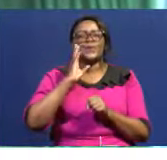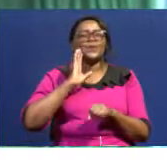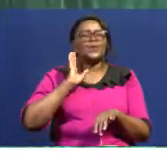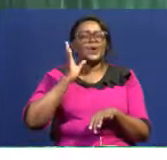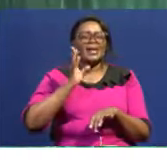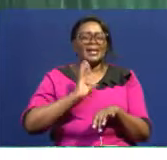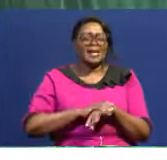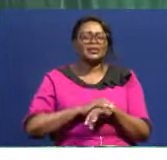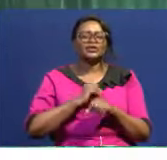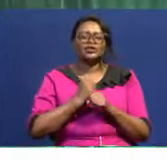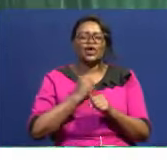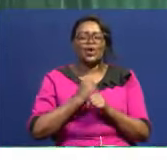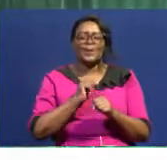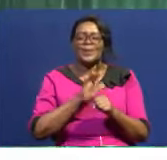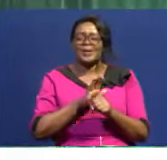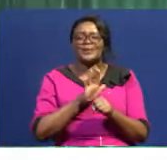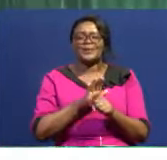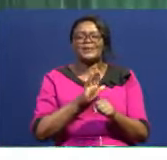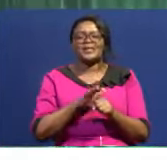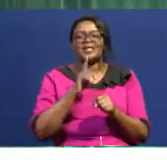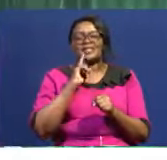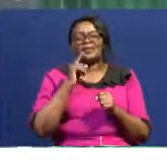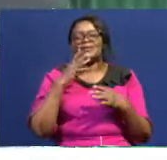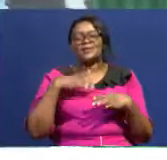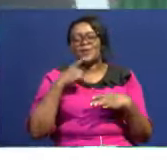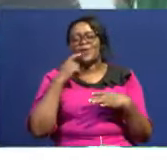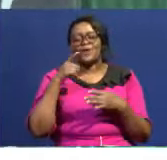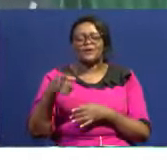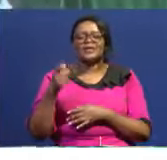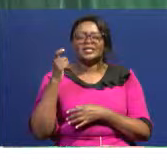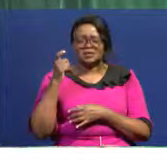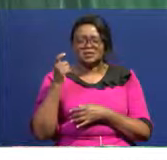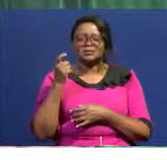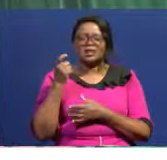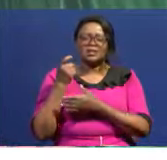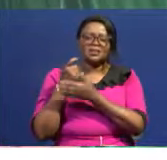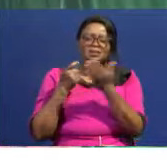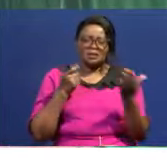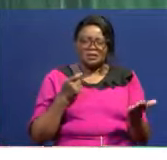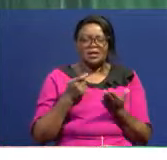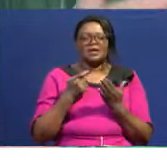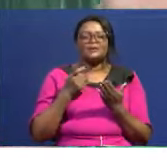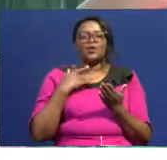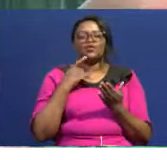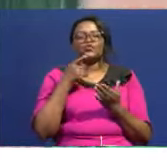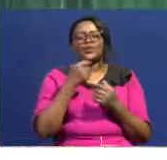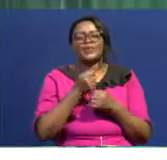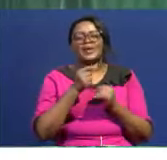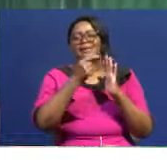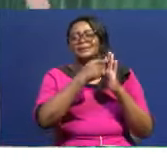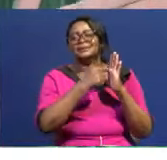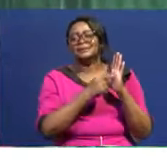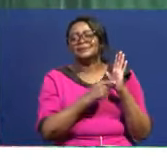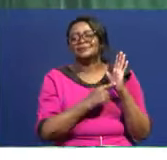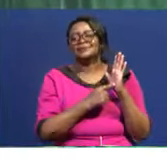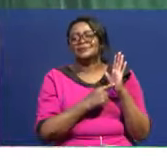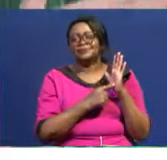wengi sana. Nataka kuambia wavuvi ambao wako hapa, mimi nataka mutengeneze list zenu